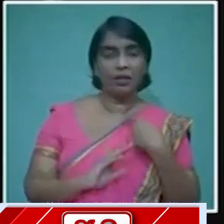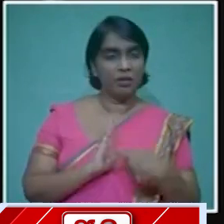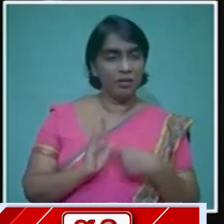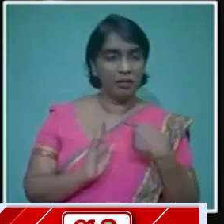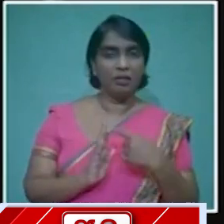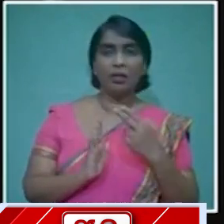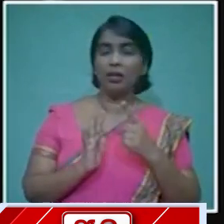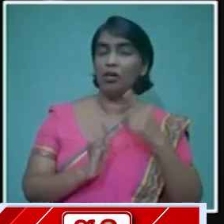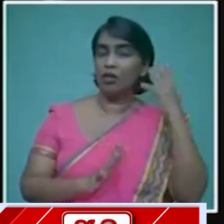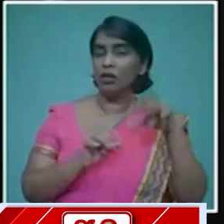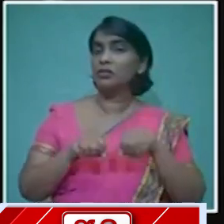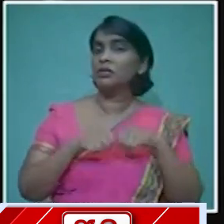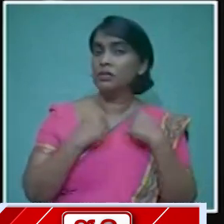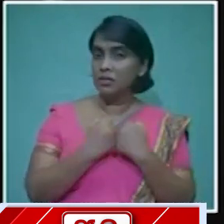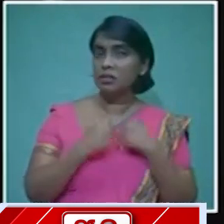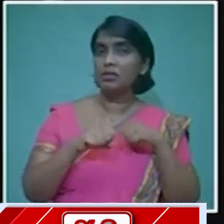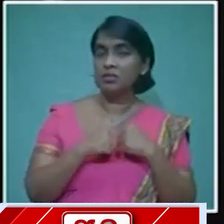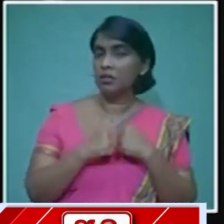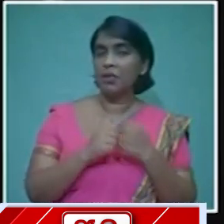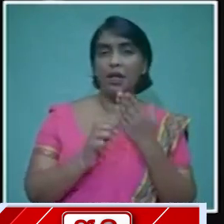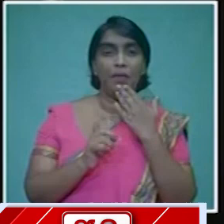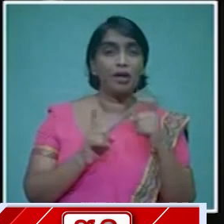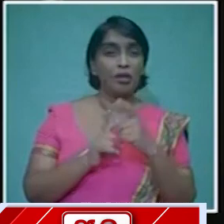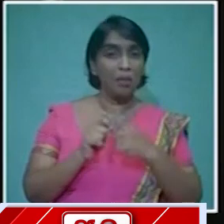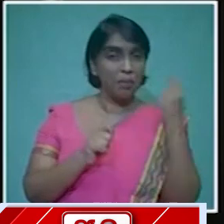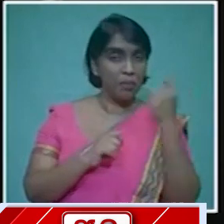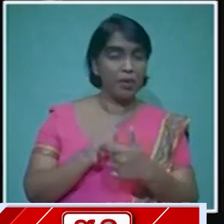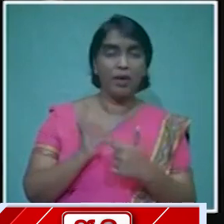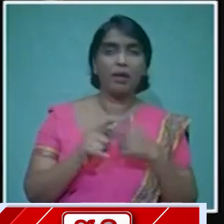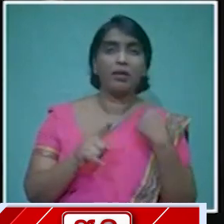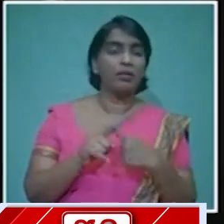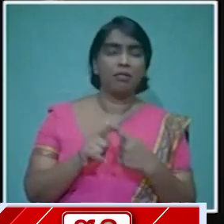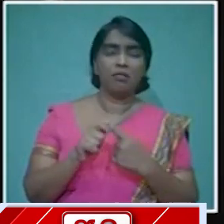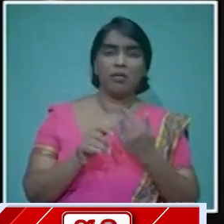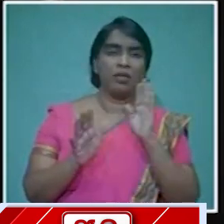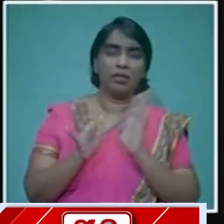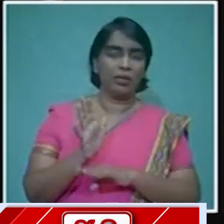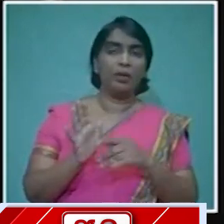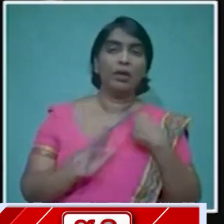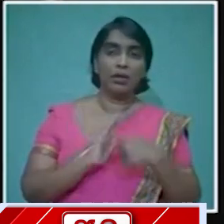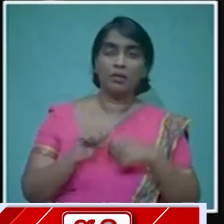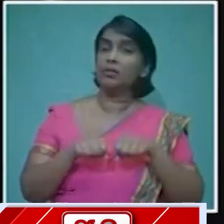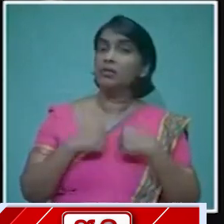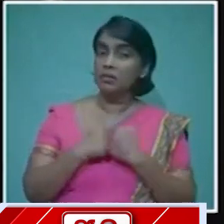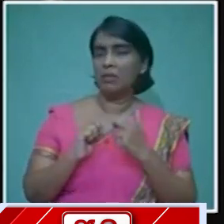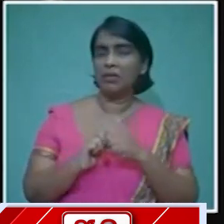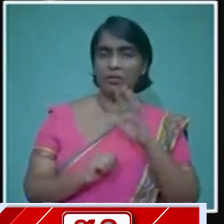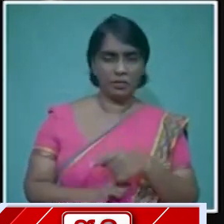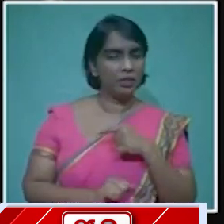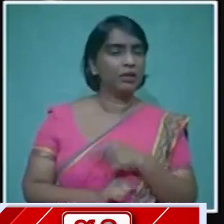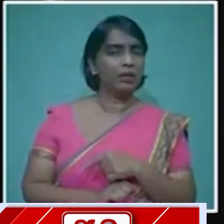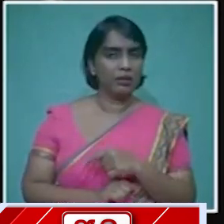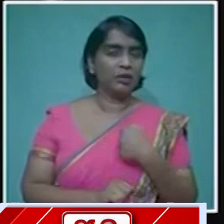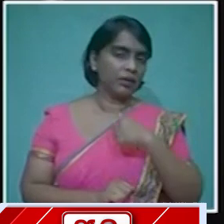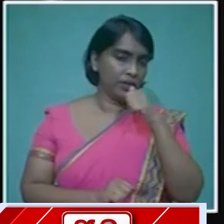තියෙන ජාත්‍යන්තර සමාගම් වලට මේ බදු ගහන්න ඇමරිකන් ඩොලර් වලින් ගෙවනවා නම් ඒක නැති වෙනවා අපේ මේ අපේ රටේ තියෙන සමාගම් වලට තමයි ගැටලුව වෙලා තියෙන්නේ ඉතින්